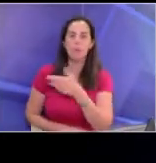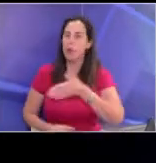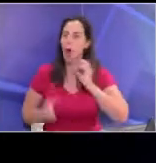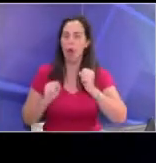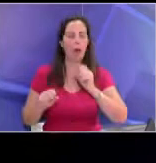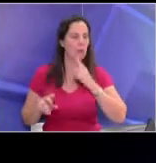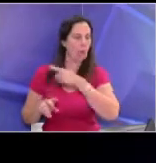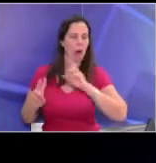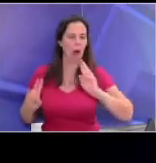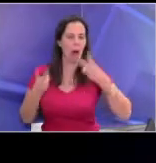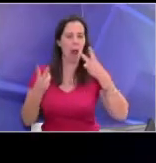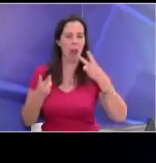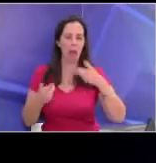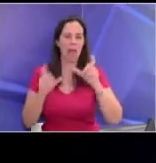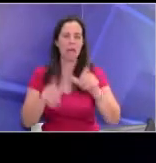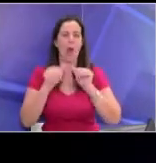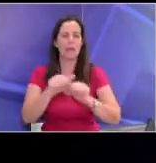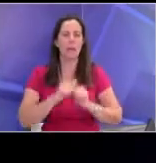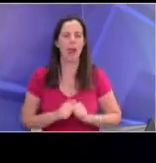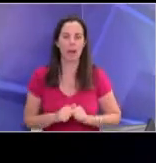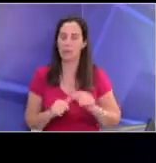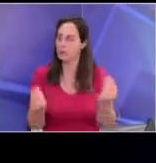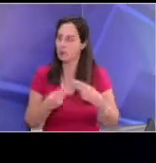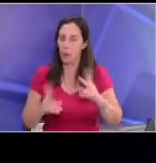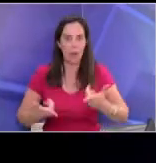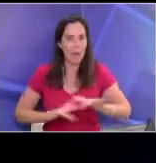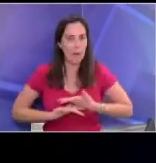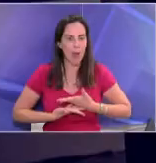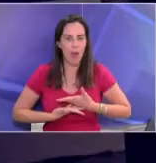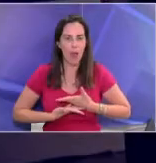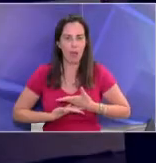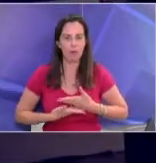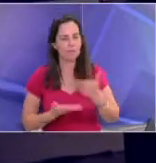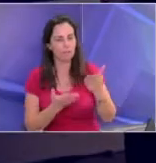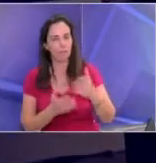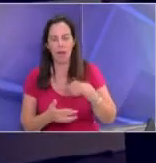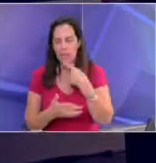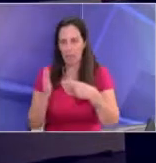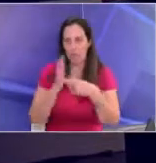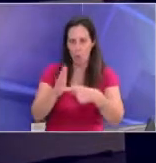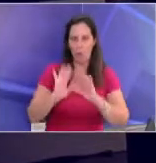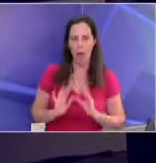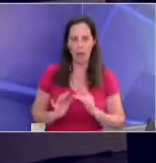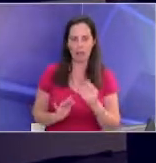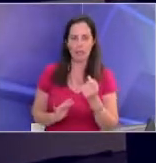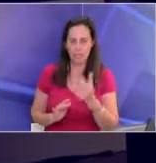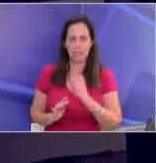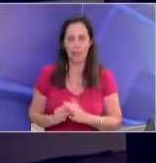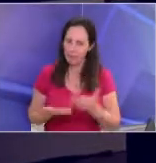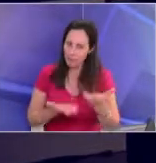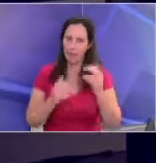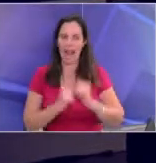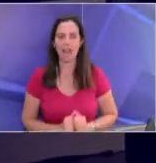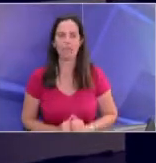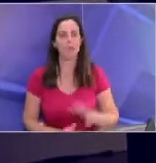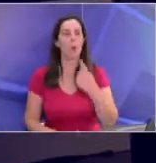מאוד מאוד קל למנוע תמיכה מהגוף הזה, וזה דבר שאנחנו לא יכולים לחיות איתו. בבקשה. אני יכול לתת לך דוגמה אחת שקצת... להבין את